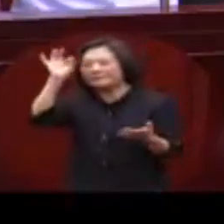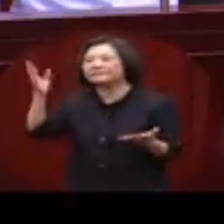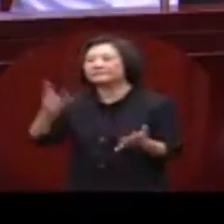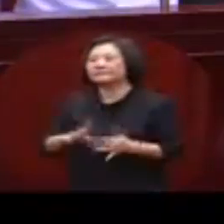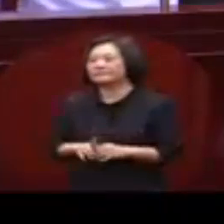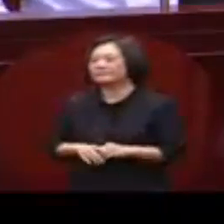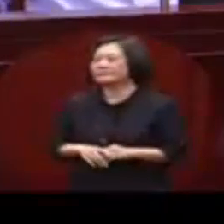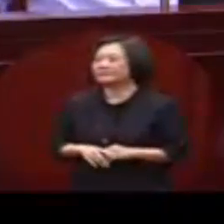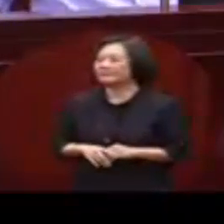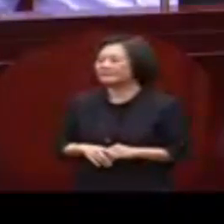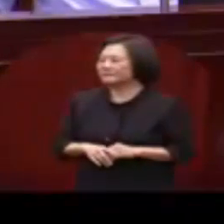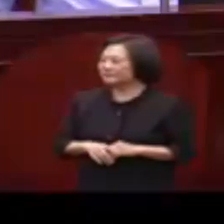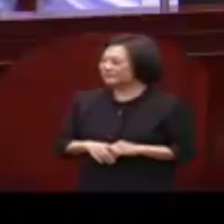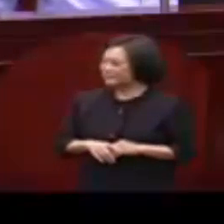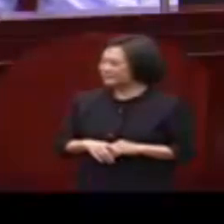讲。